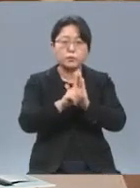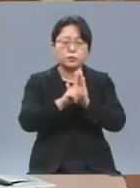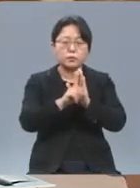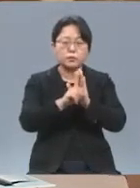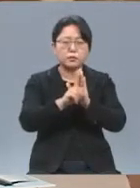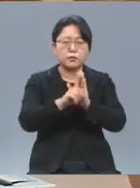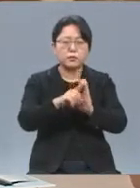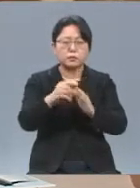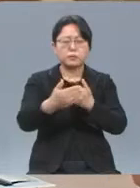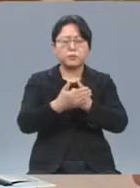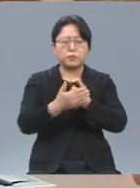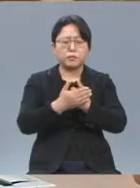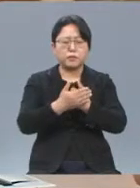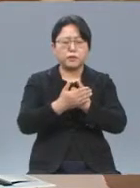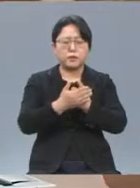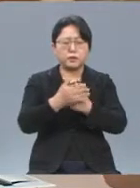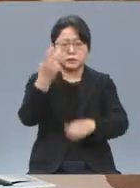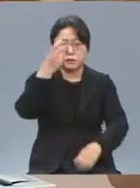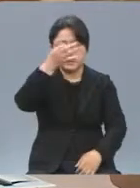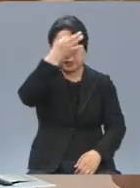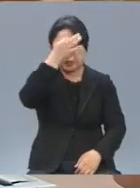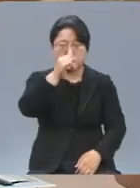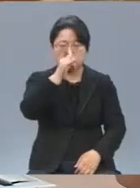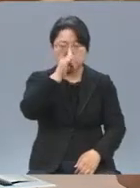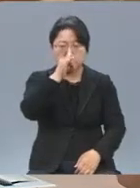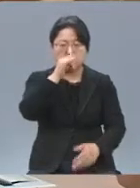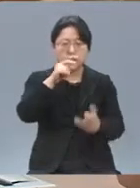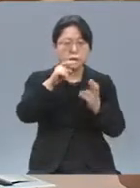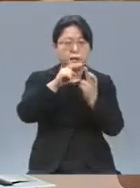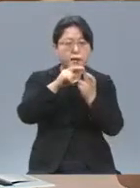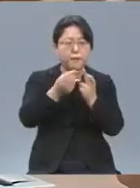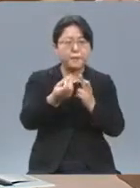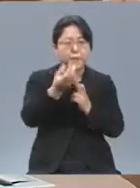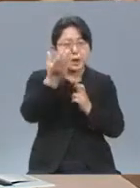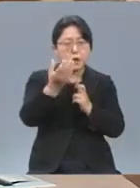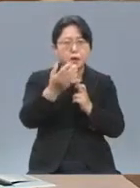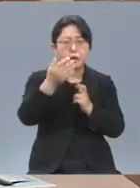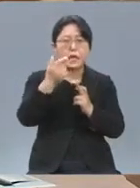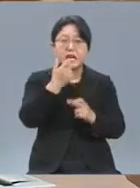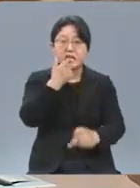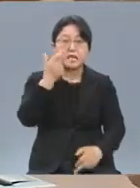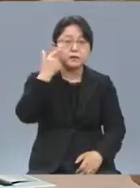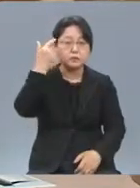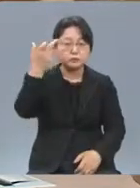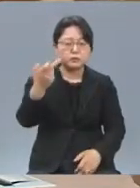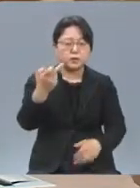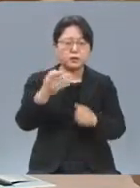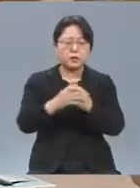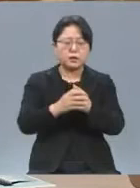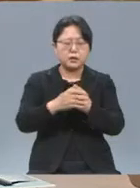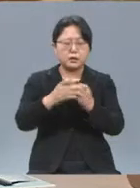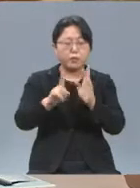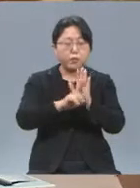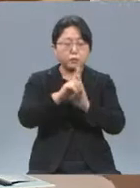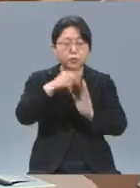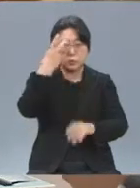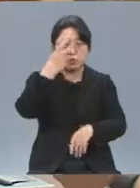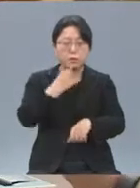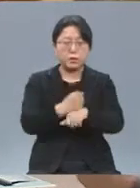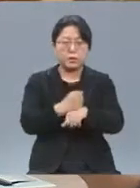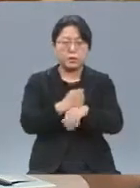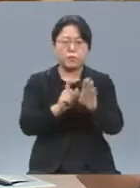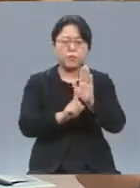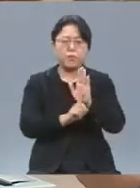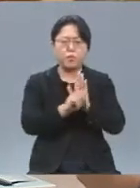있어서 도움이 되는 센서가 되겠고요. 분화징후라고 하는 건 백두산 천지에 온도를 지속적으로 모니터링을 하고 그